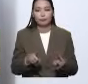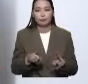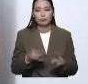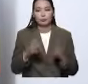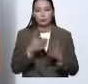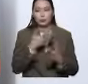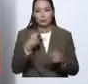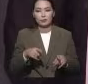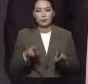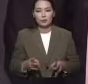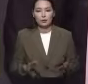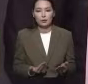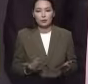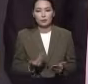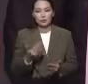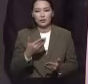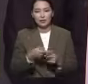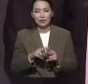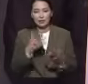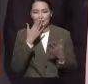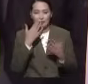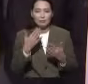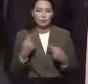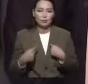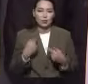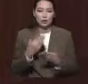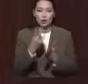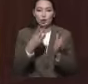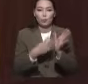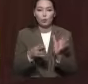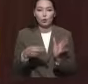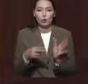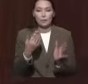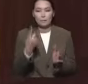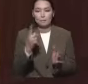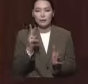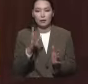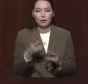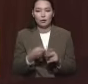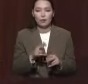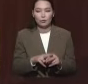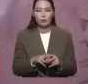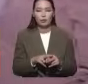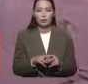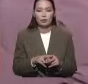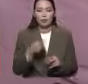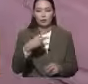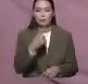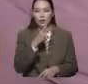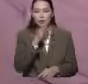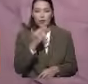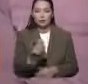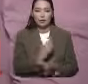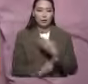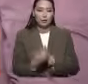мұнда жарық жиі өшіп әбігерге салады екен. Ал 29-шы 90 күні бір пәтерді жауын шарпыған 21 жастағы мүмкіндігі шектеулі